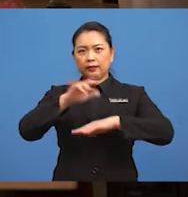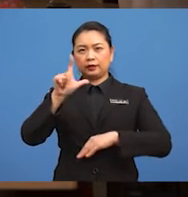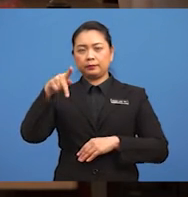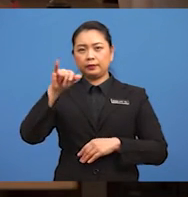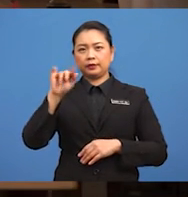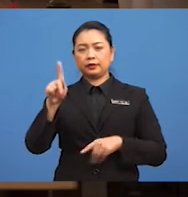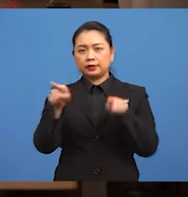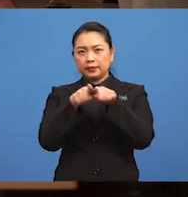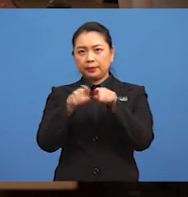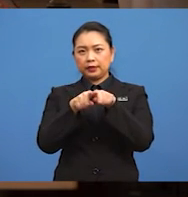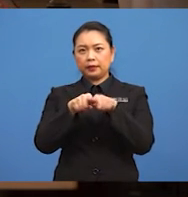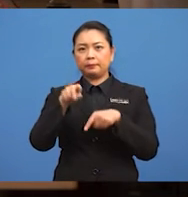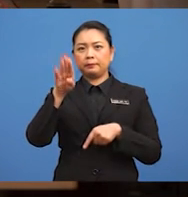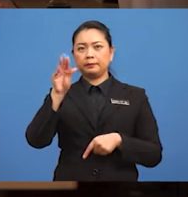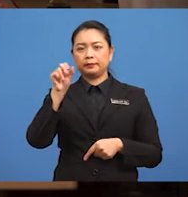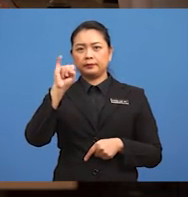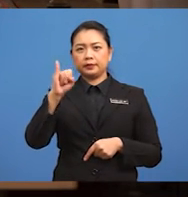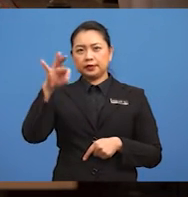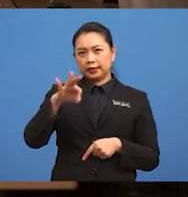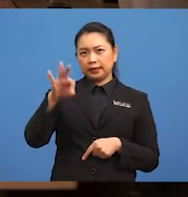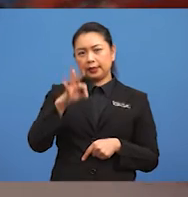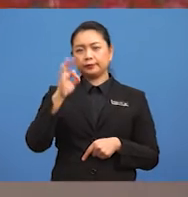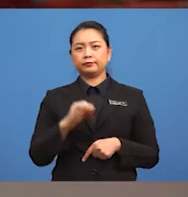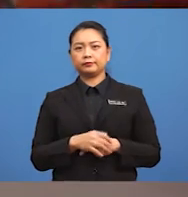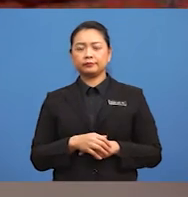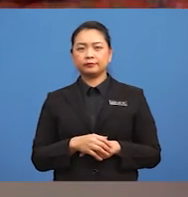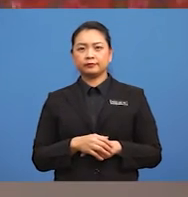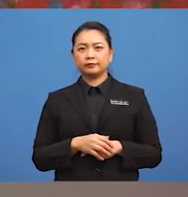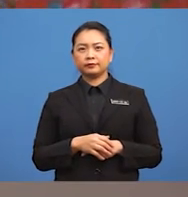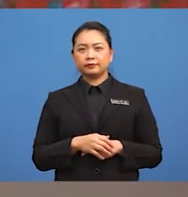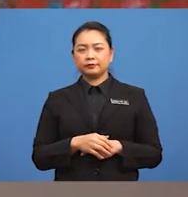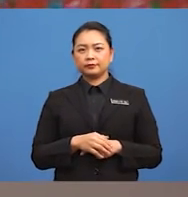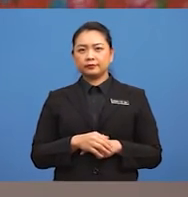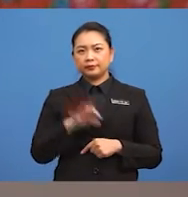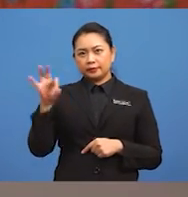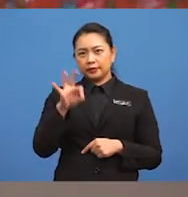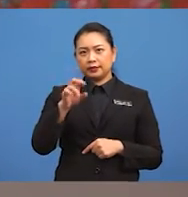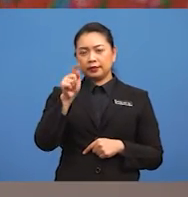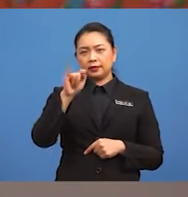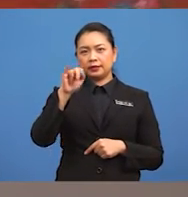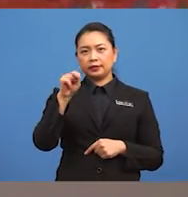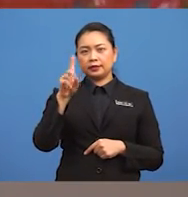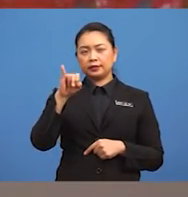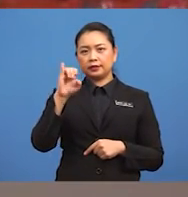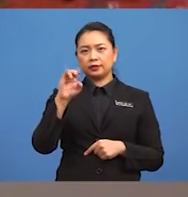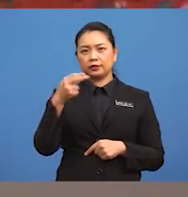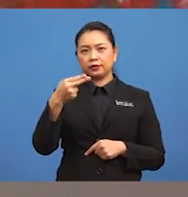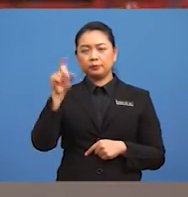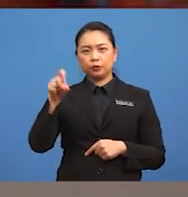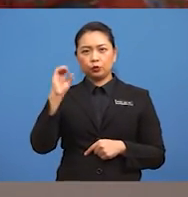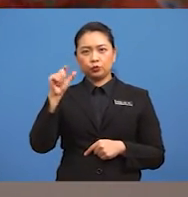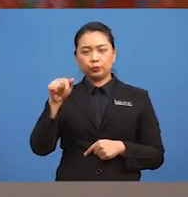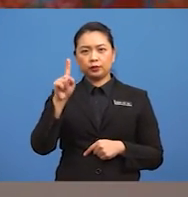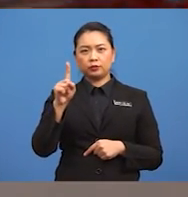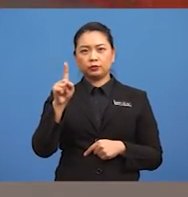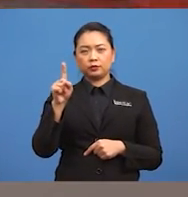lapik bersama basi jahitan. Jahitan tindih perlulah sekurang-kurangnya 0.1